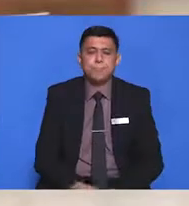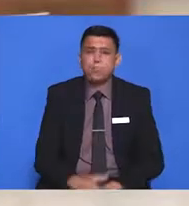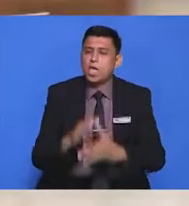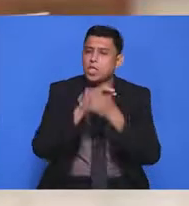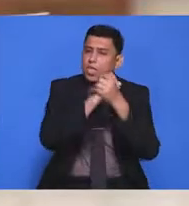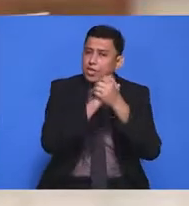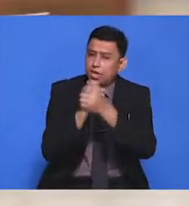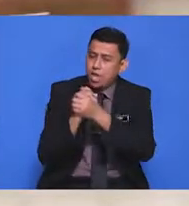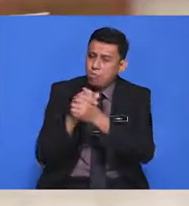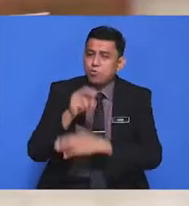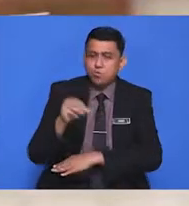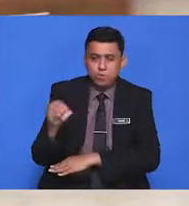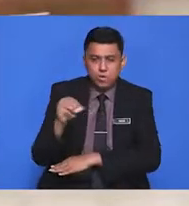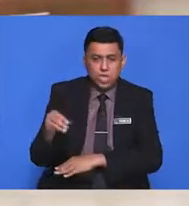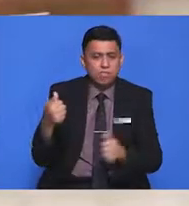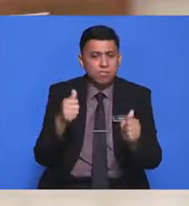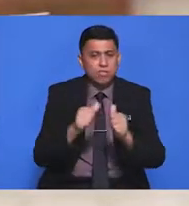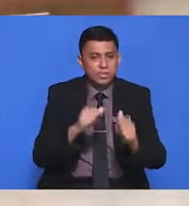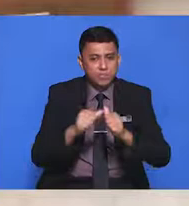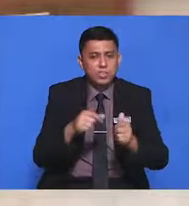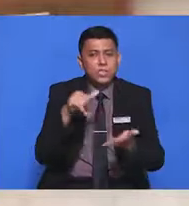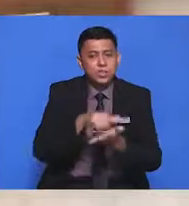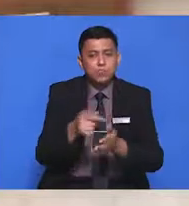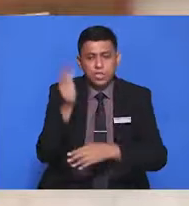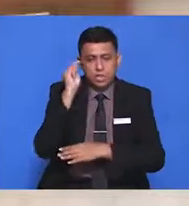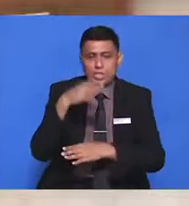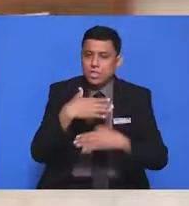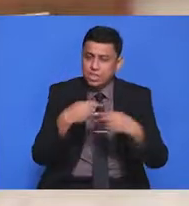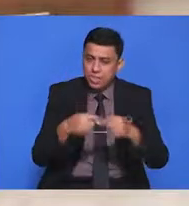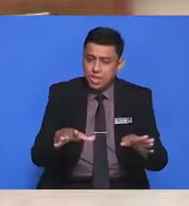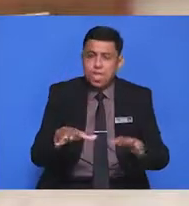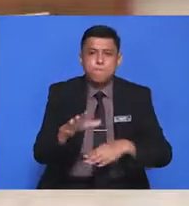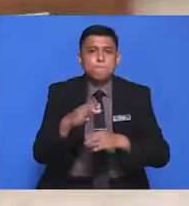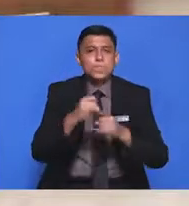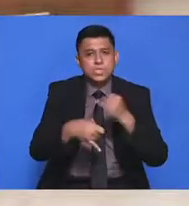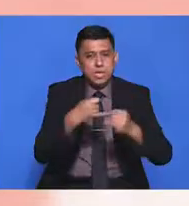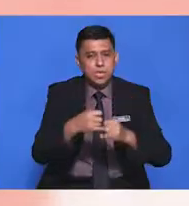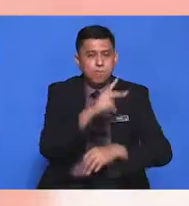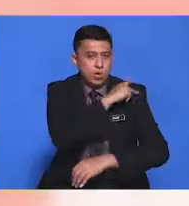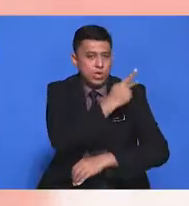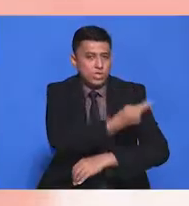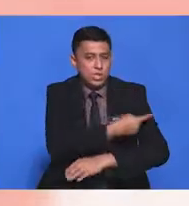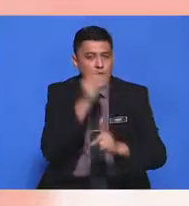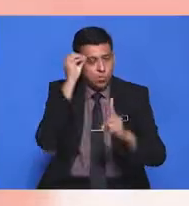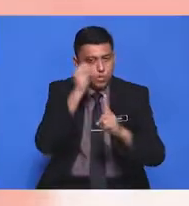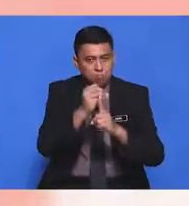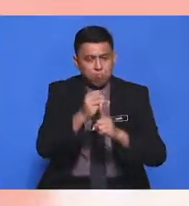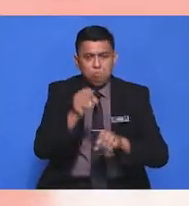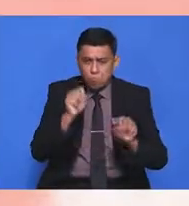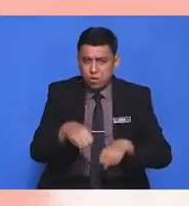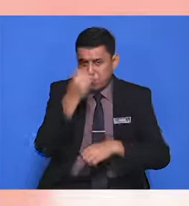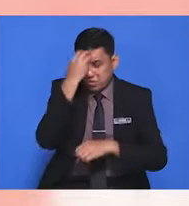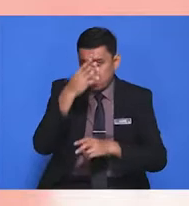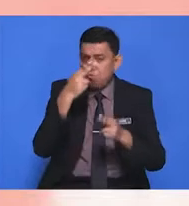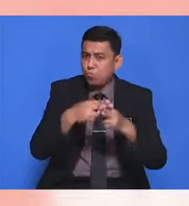Tahniah murid-murid, melalui aktiviti itu tadi, murid-murid telah berjaya menguasai objektif pembelajaran kita yang pertama, iaitu boleh menyatakan